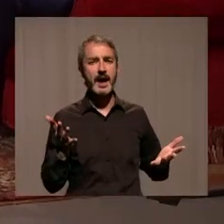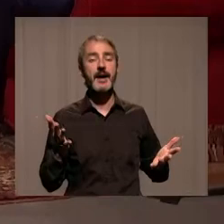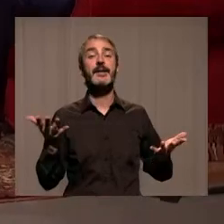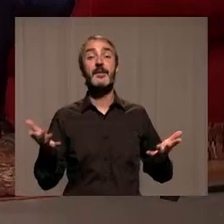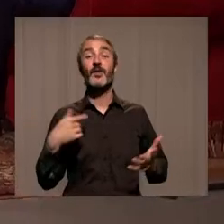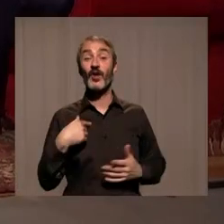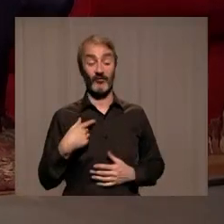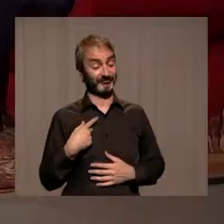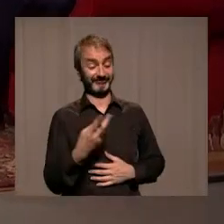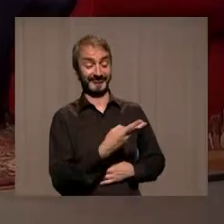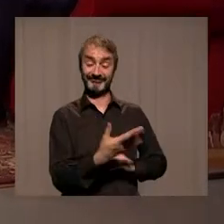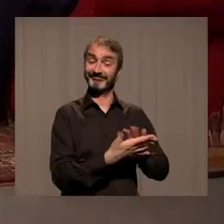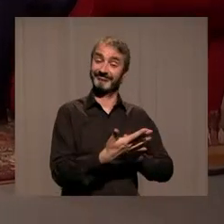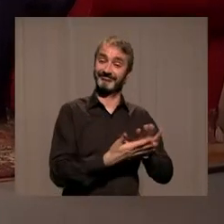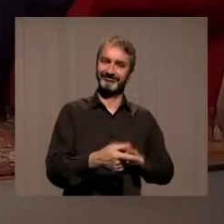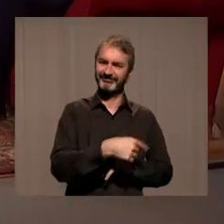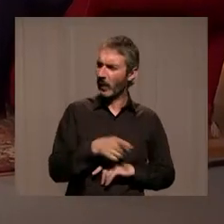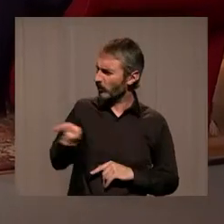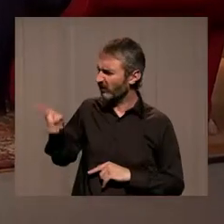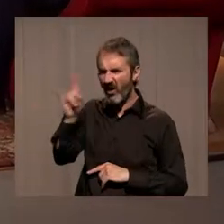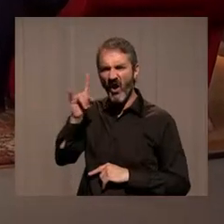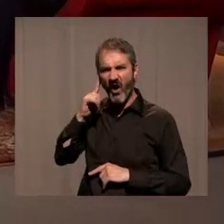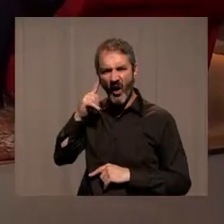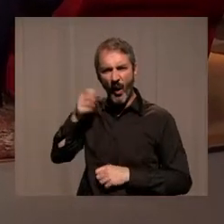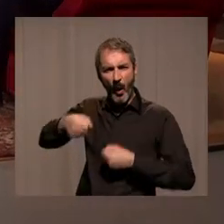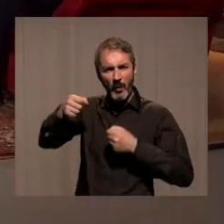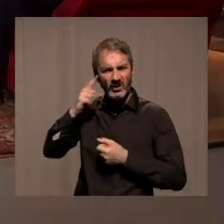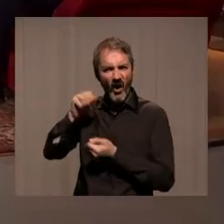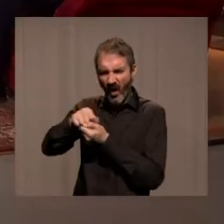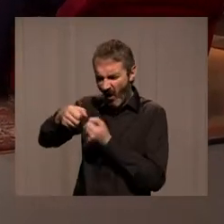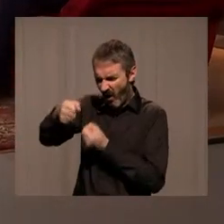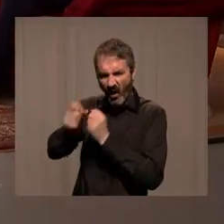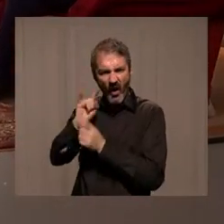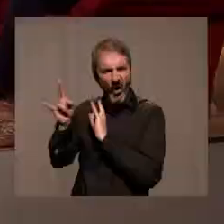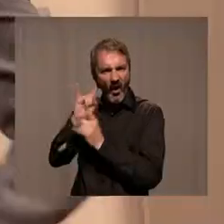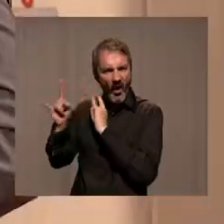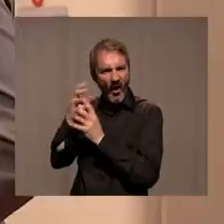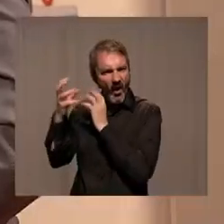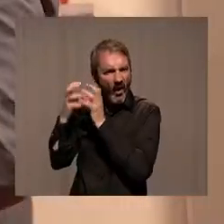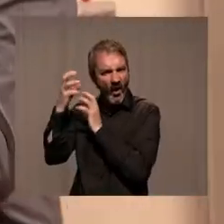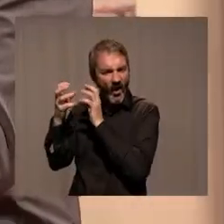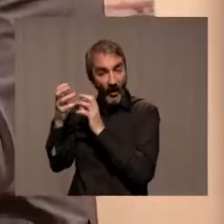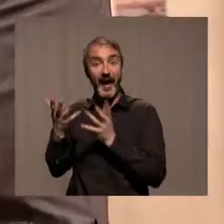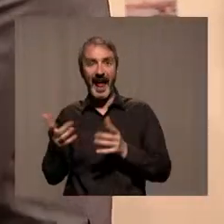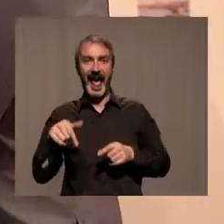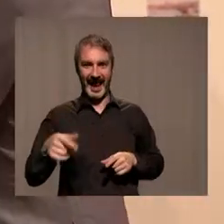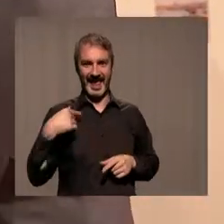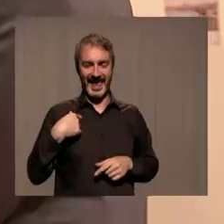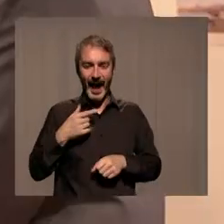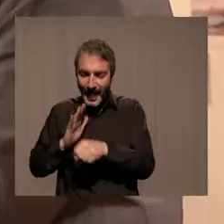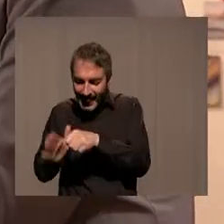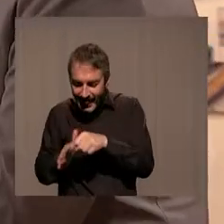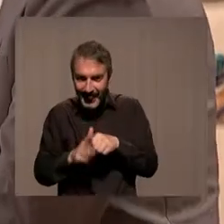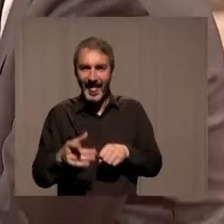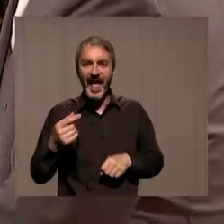estava xerrant amb ells, sentia per aquí que fèieu soroll amb bosses, que això està molt bé. Ara, això mateix ara ja té tota la pinta de pica-pica de festa, o sigui, hi ha